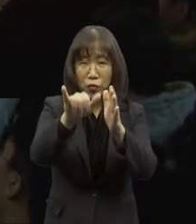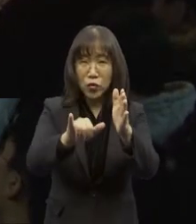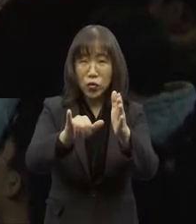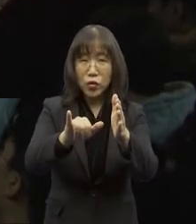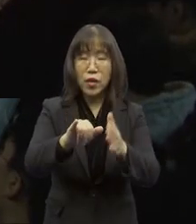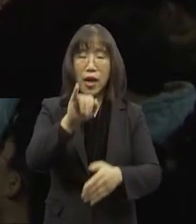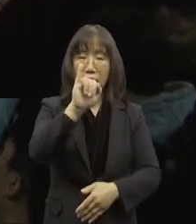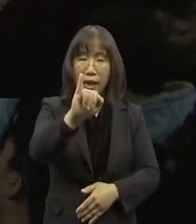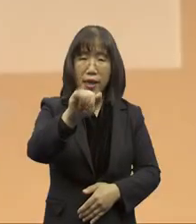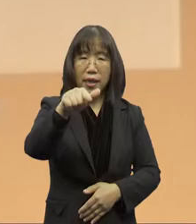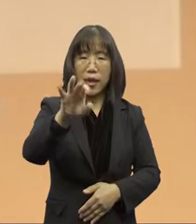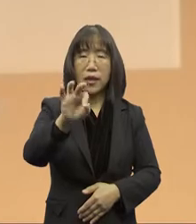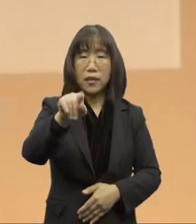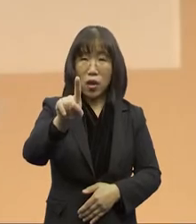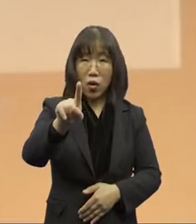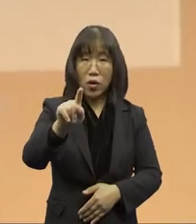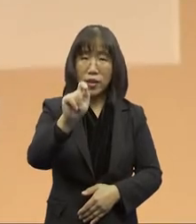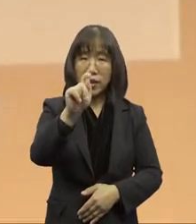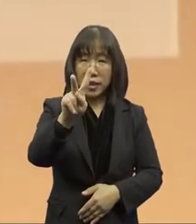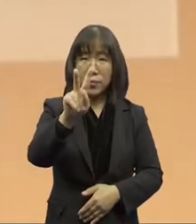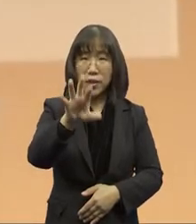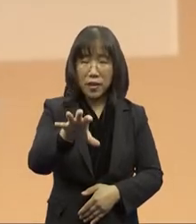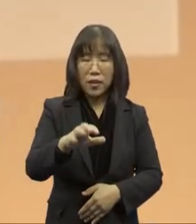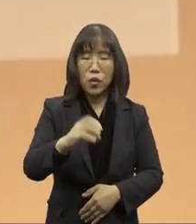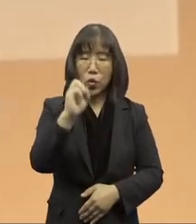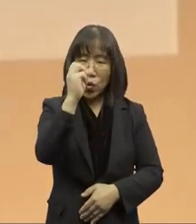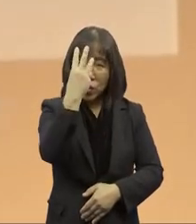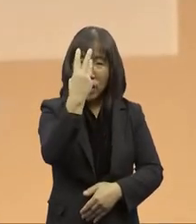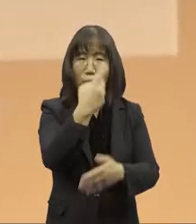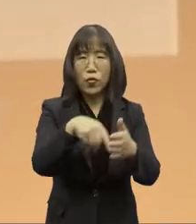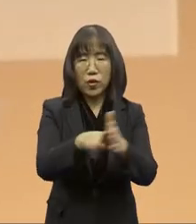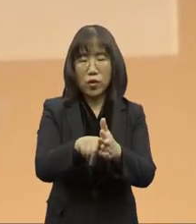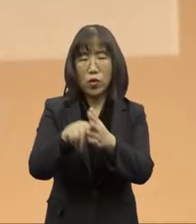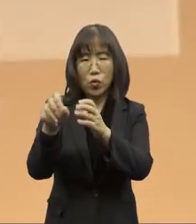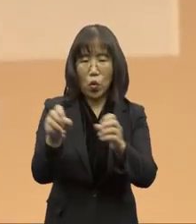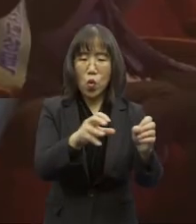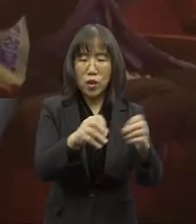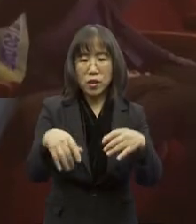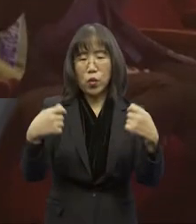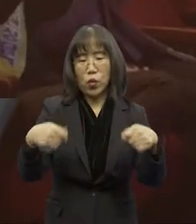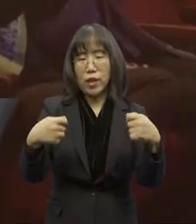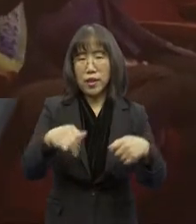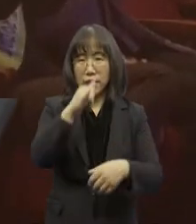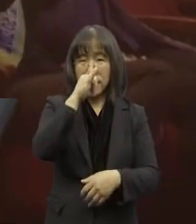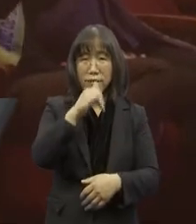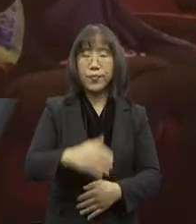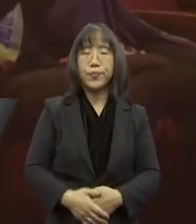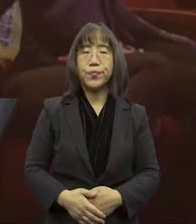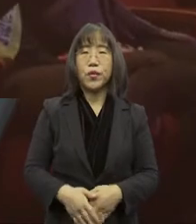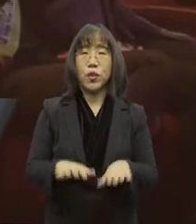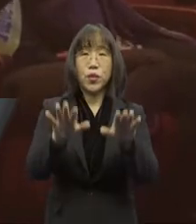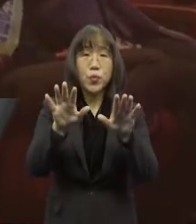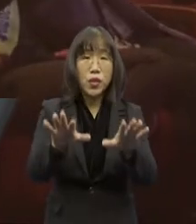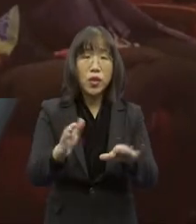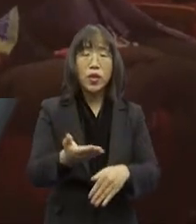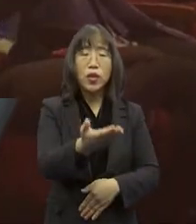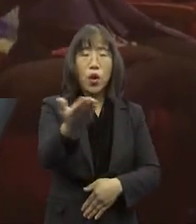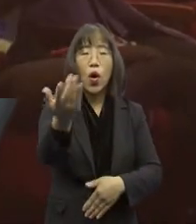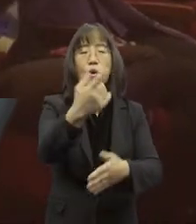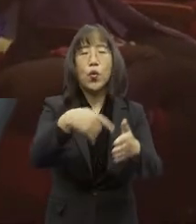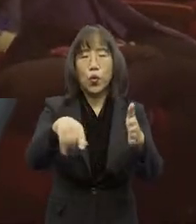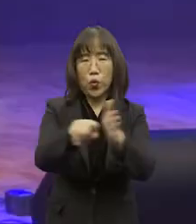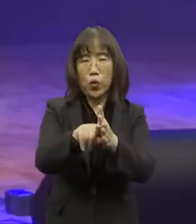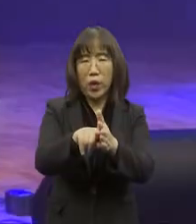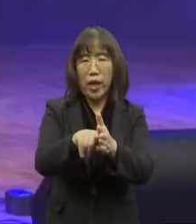아이강서TV 채널에서 고3 청소년을 위해 온택트 토크 콘서트도 열립니다. 비기너, 비상을